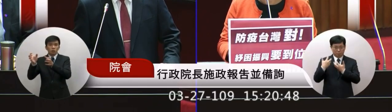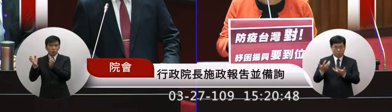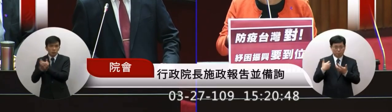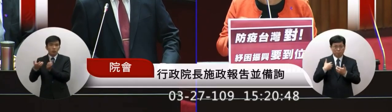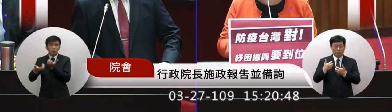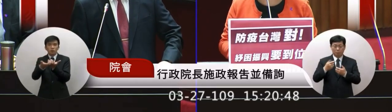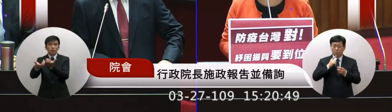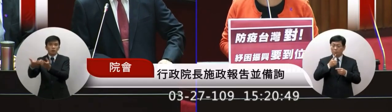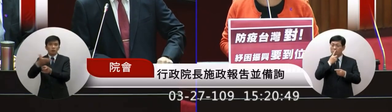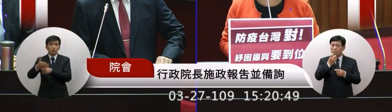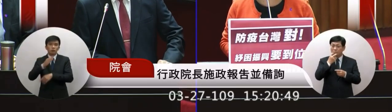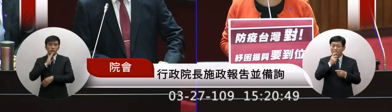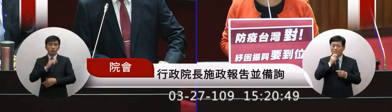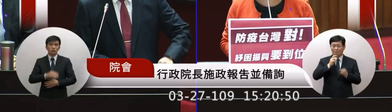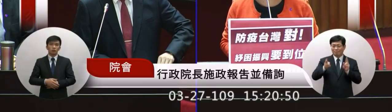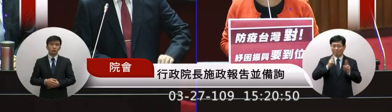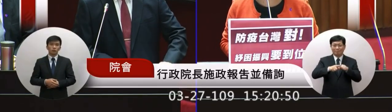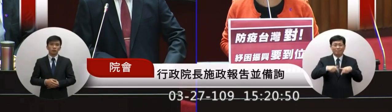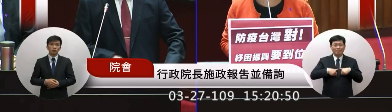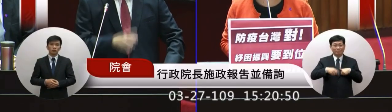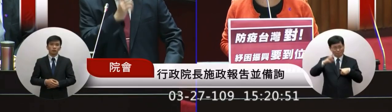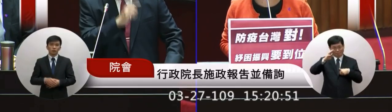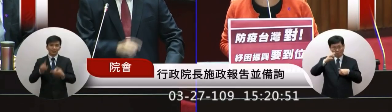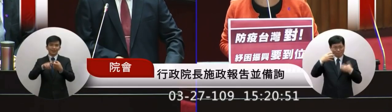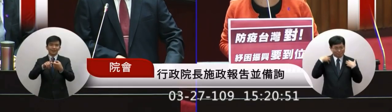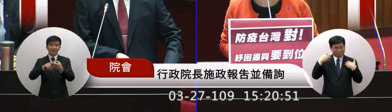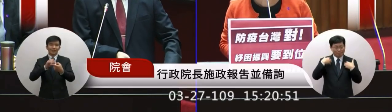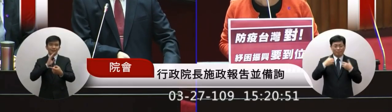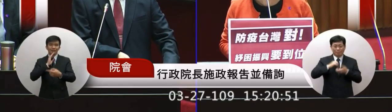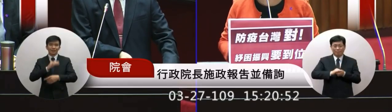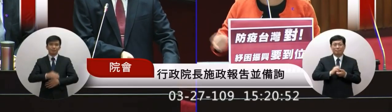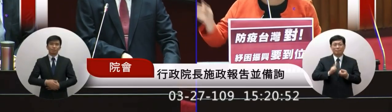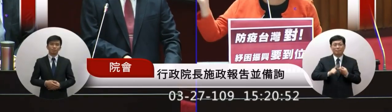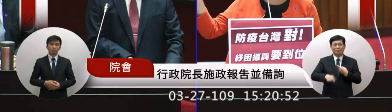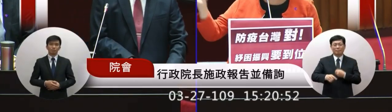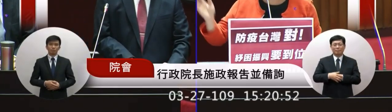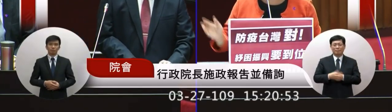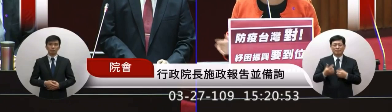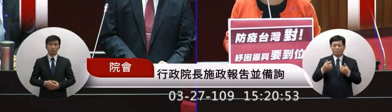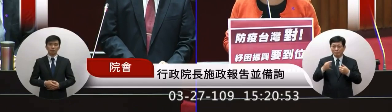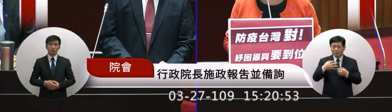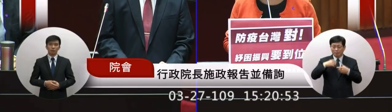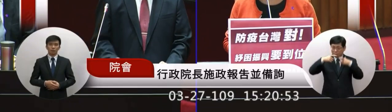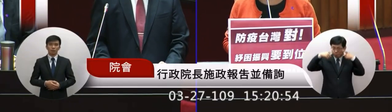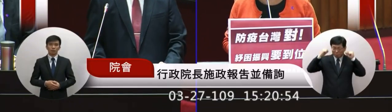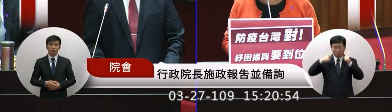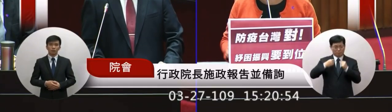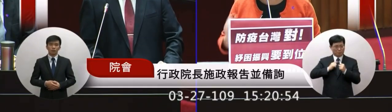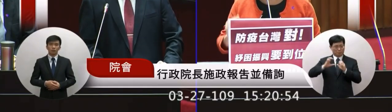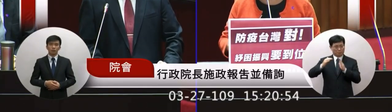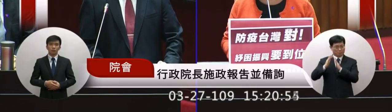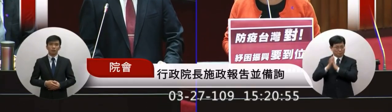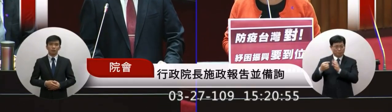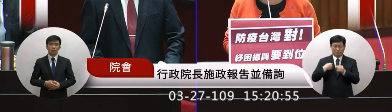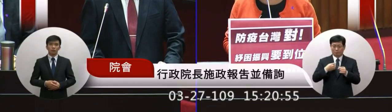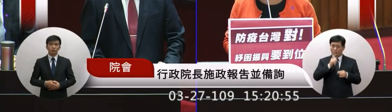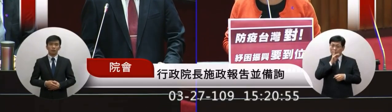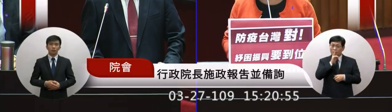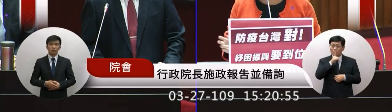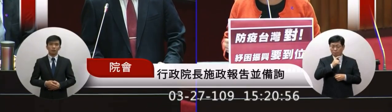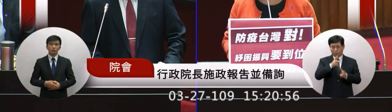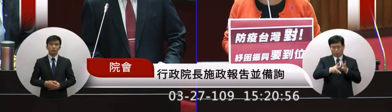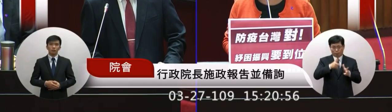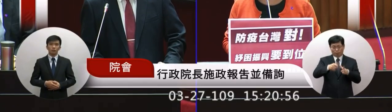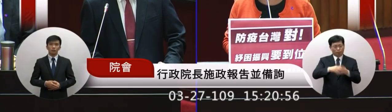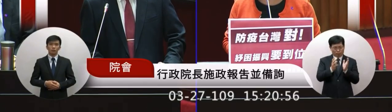应该叫做中央防疫指挥中心拿来做决定了，对不对？因为呢，我们口罩国家队，我中部的工具机，大家